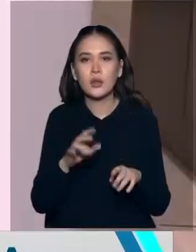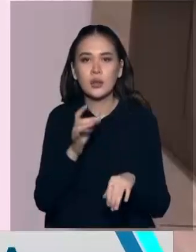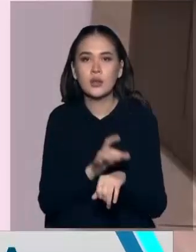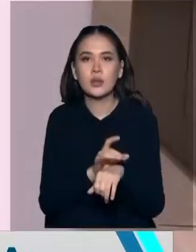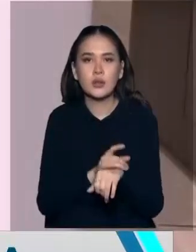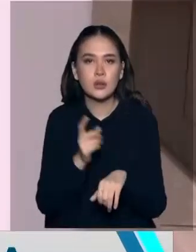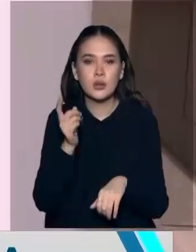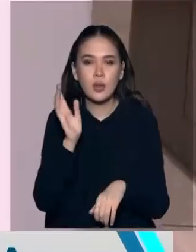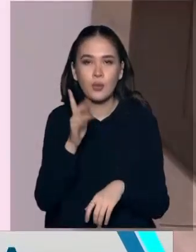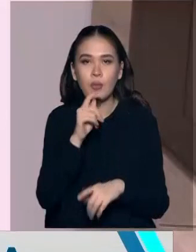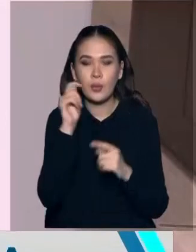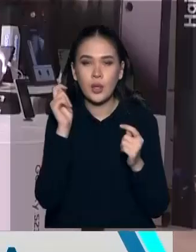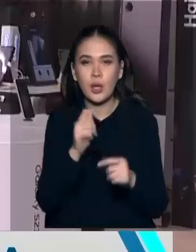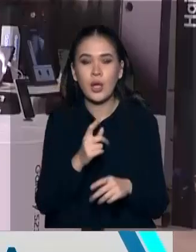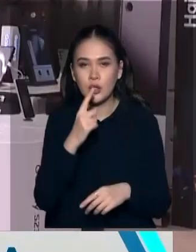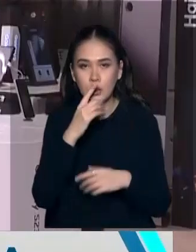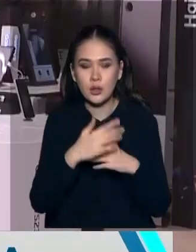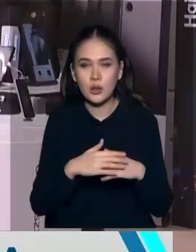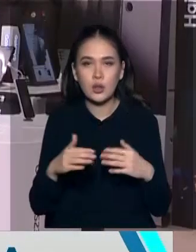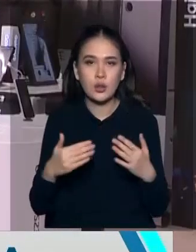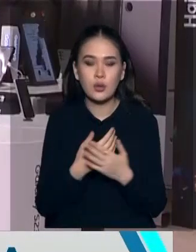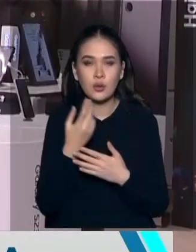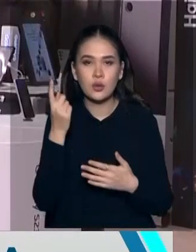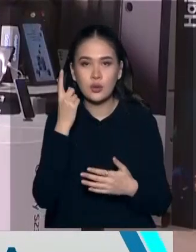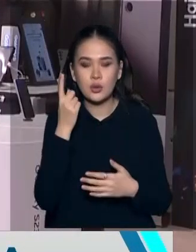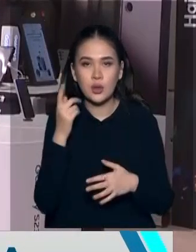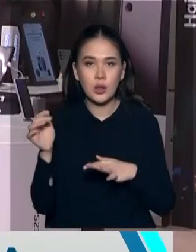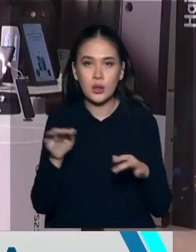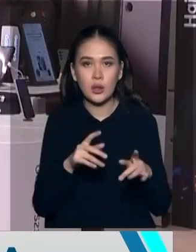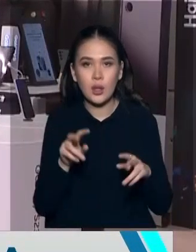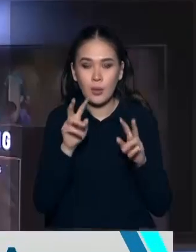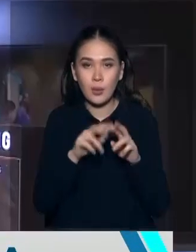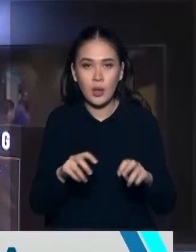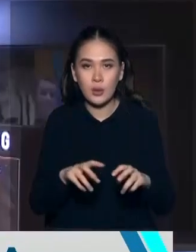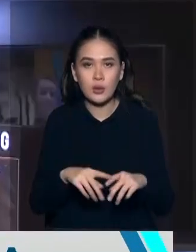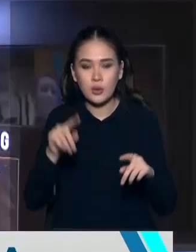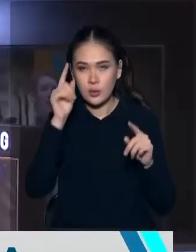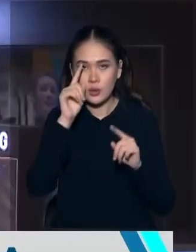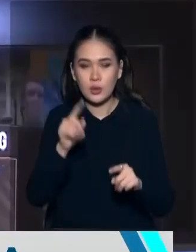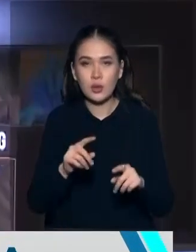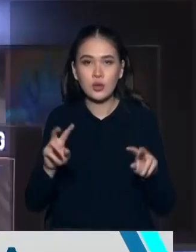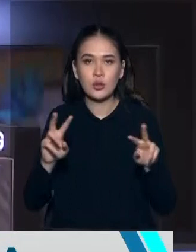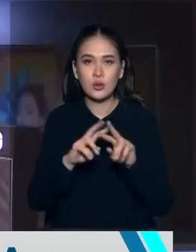сыйға тартпақшы. Ал жақын арада жаңа смартфонның мүмкіндіктерін сынап көру үшін танымал